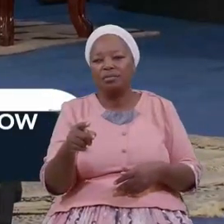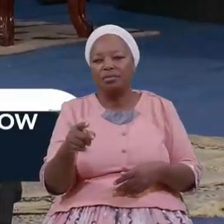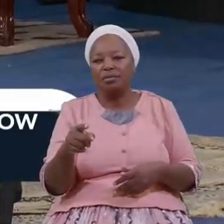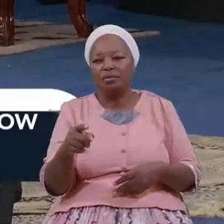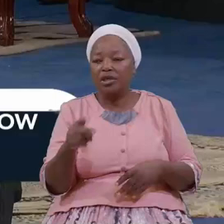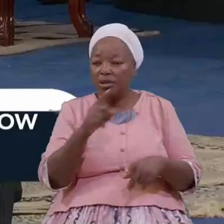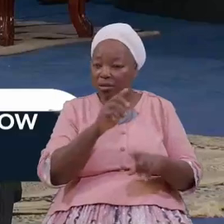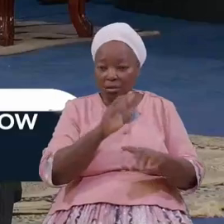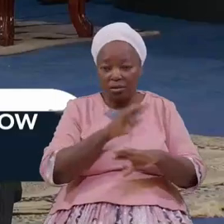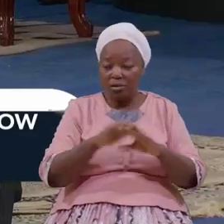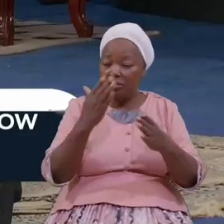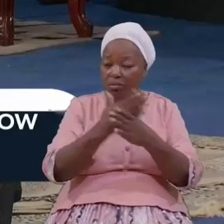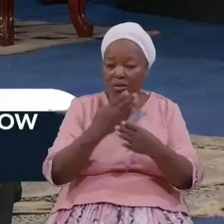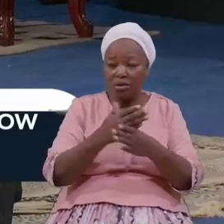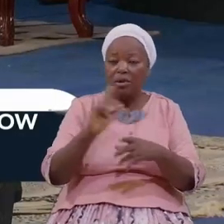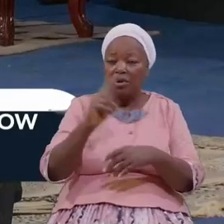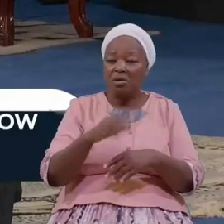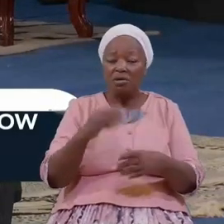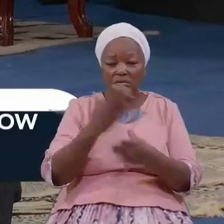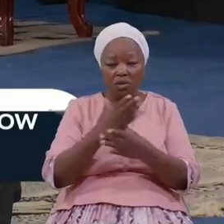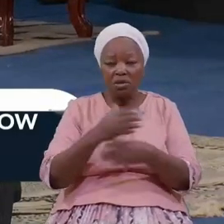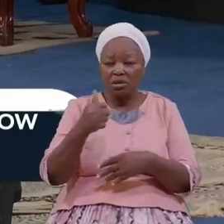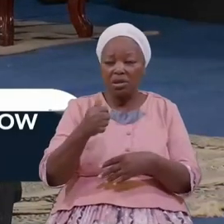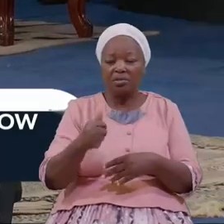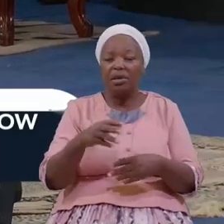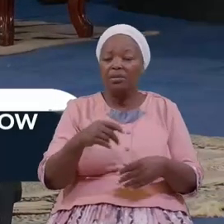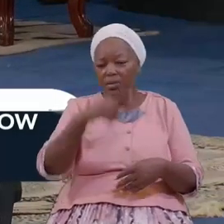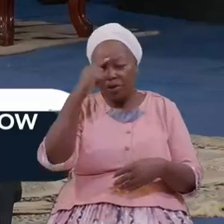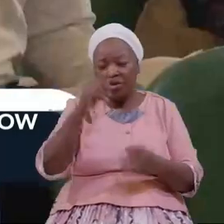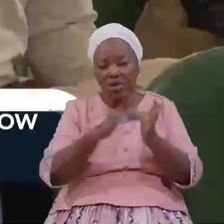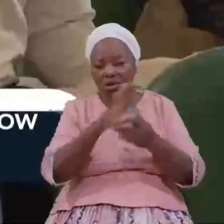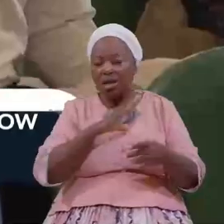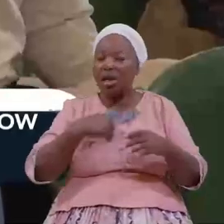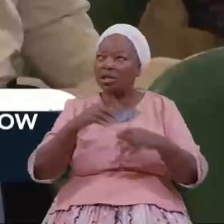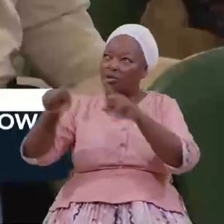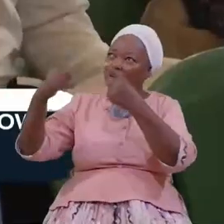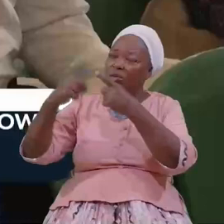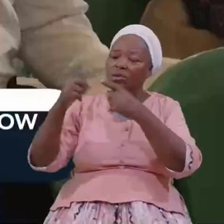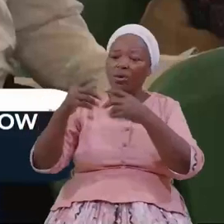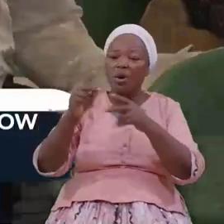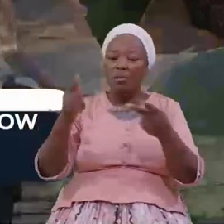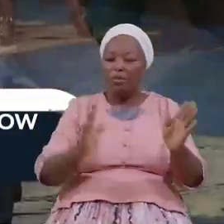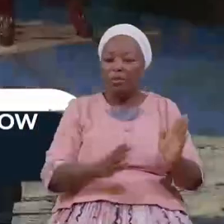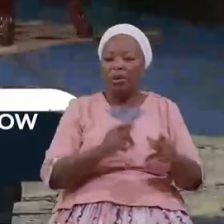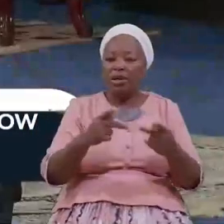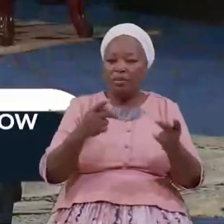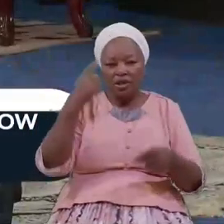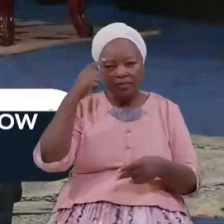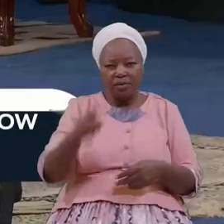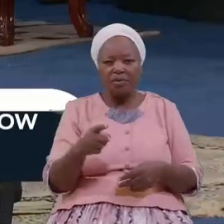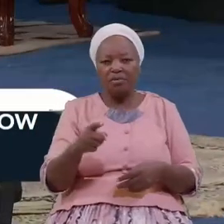faites pas là où vous vivez maintenant. Il est allé vous préparer une place. Voilà le verset